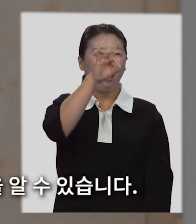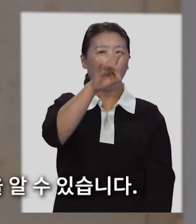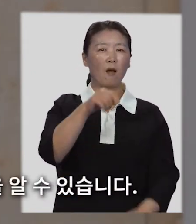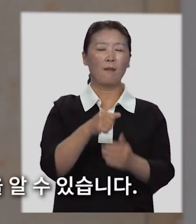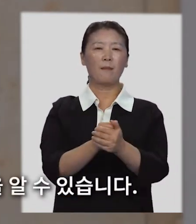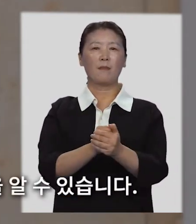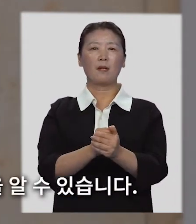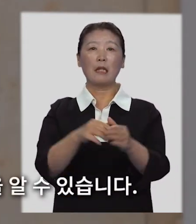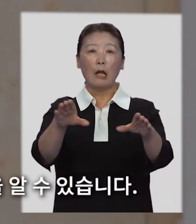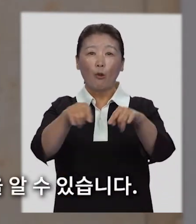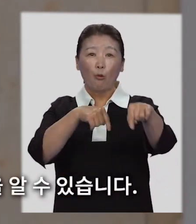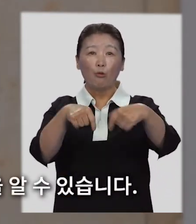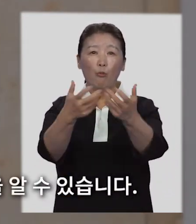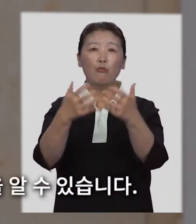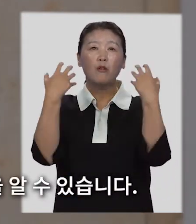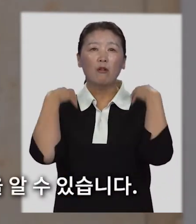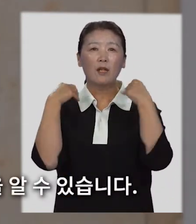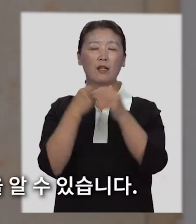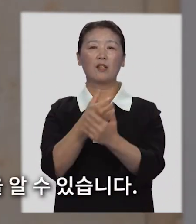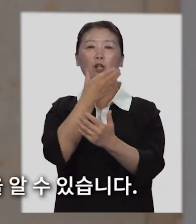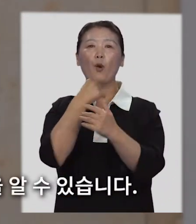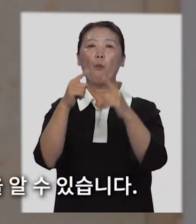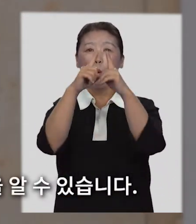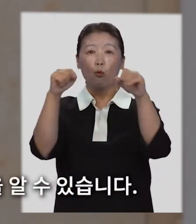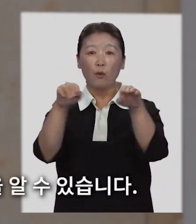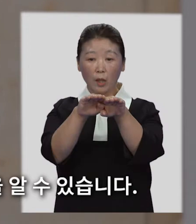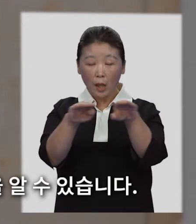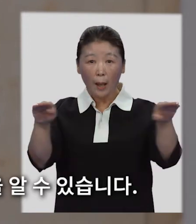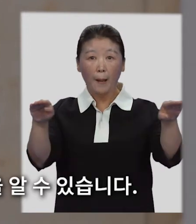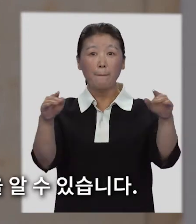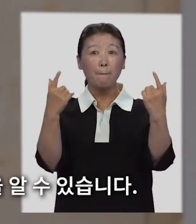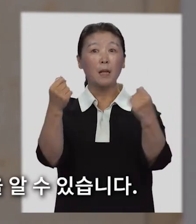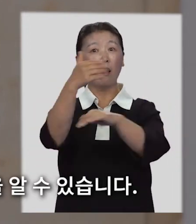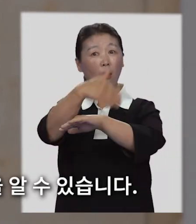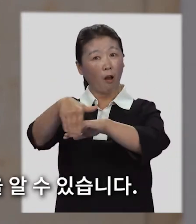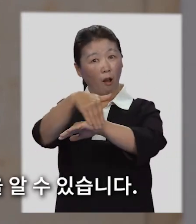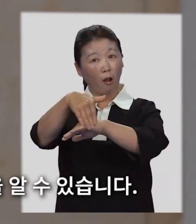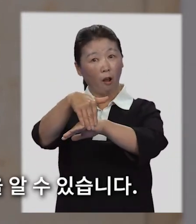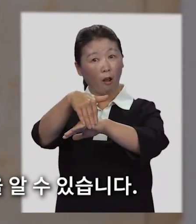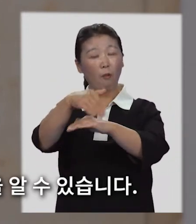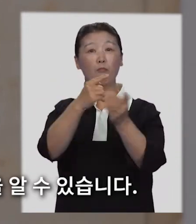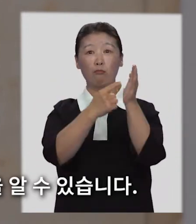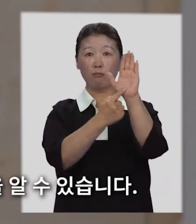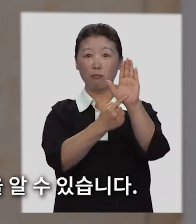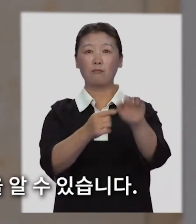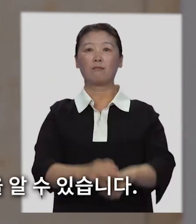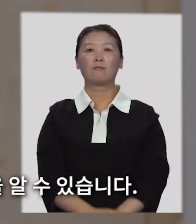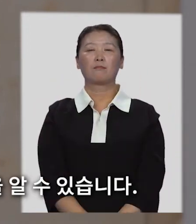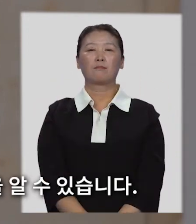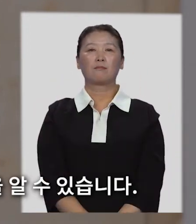처음에는 총독부 청사를 경복궁의 기본축과 같은 방향으로 설계했음을 알 수 있습니다.